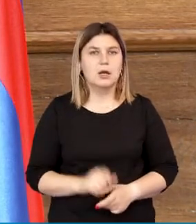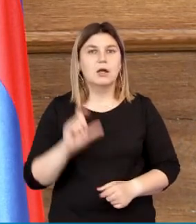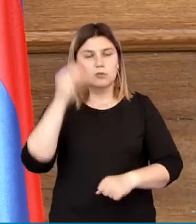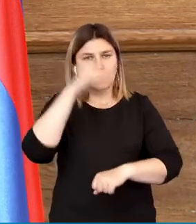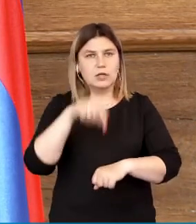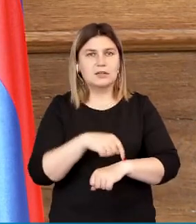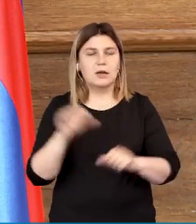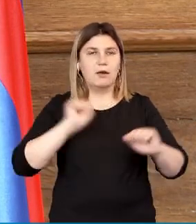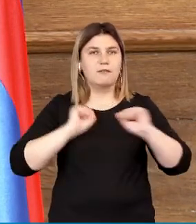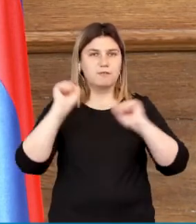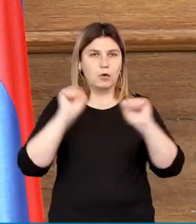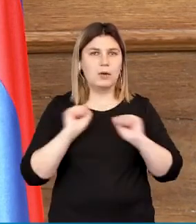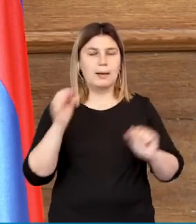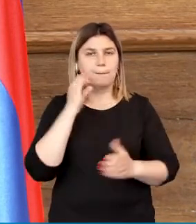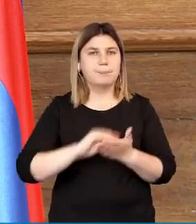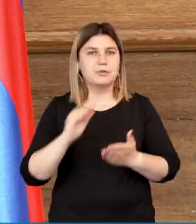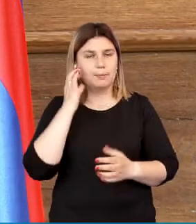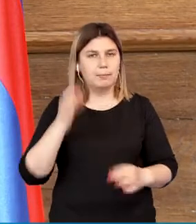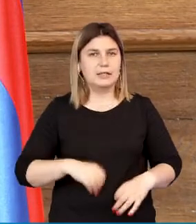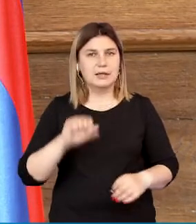wychowania fizycznego, pisze pani Ania.